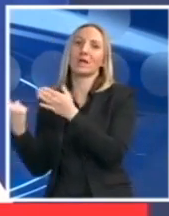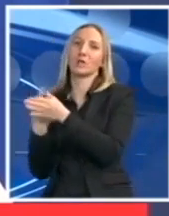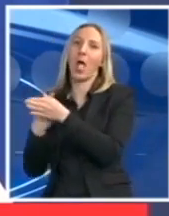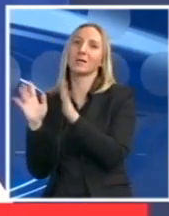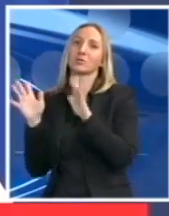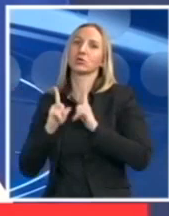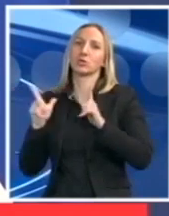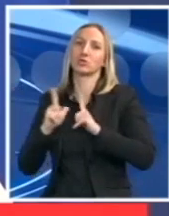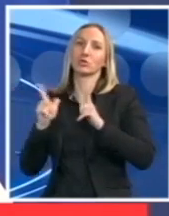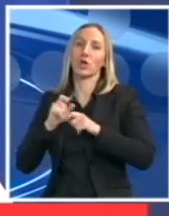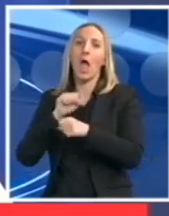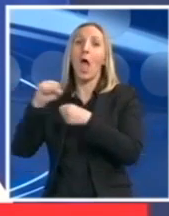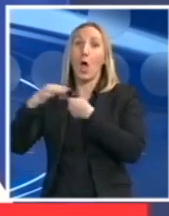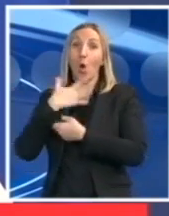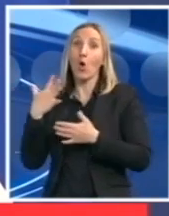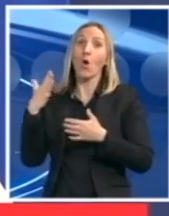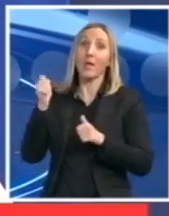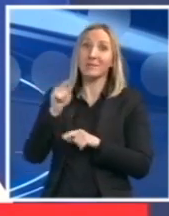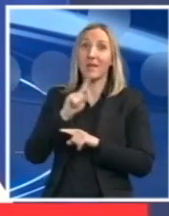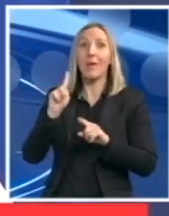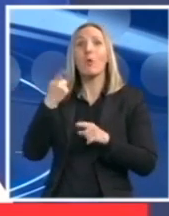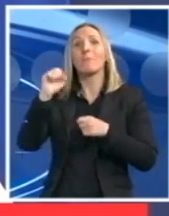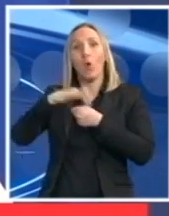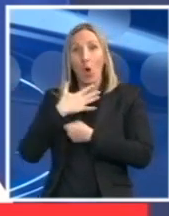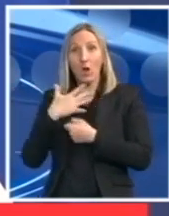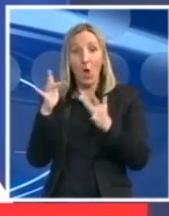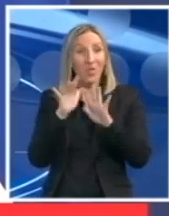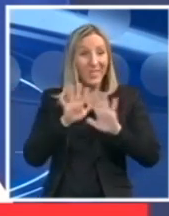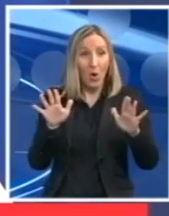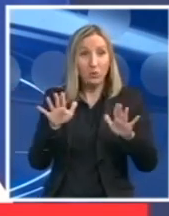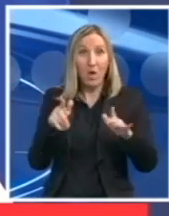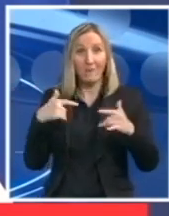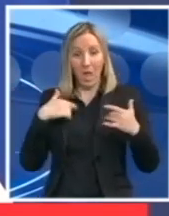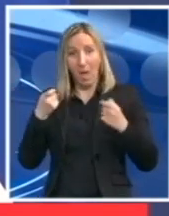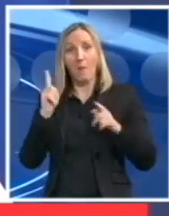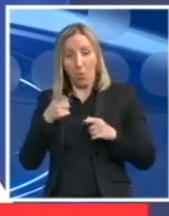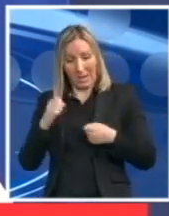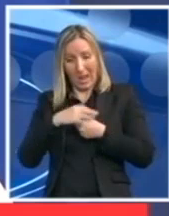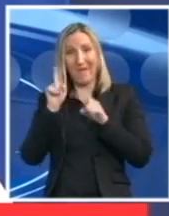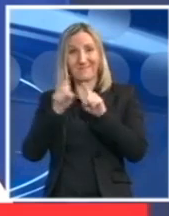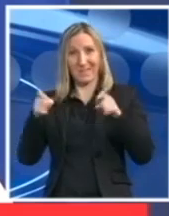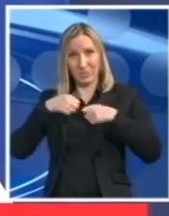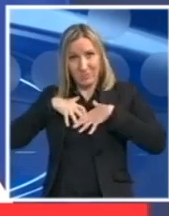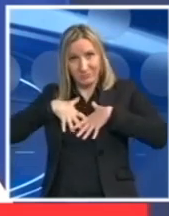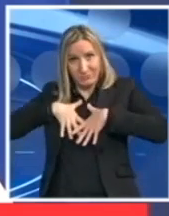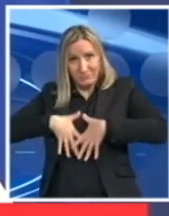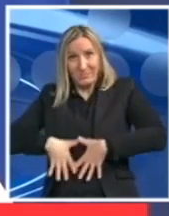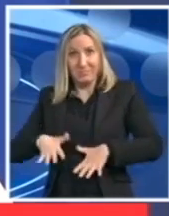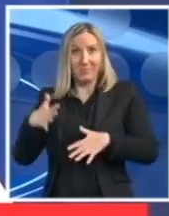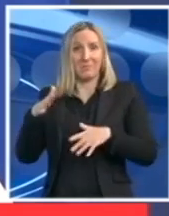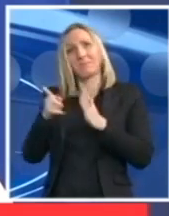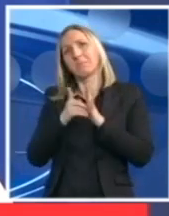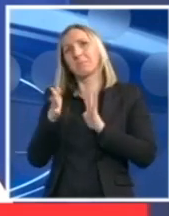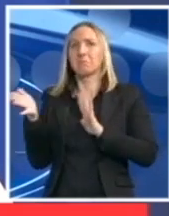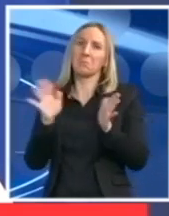se razmnoži da bi mogao da se detektuje. Znači, te osobe su u kućnoj samoizolaciji određen vremenski period, testiraju